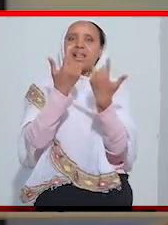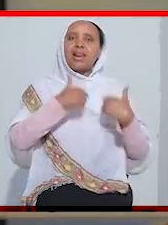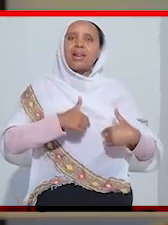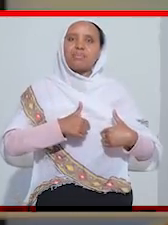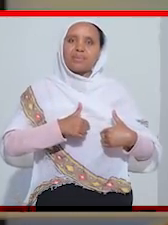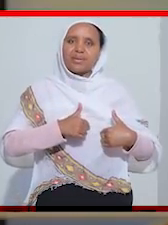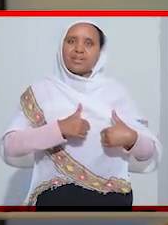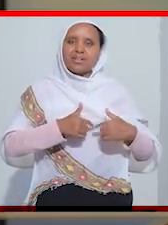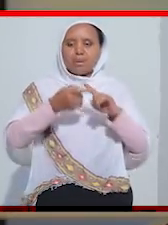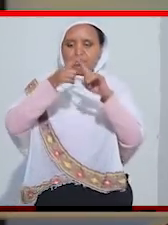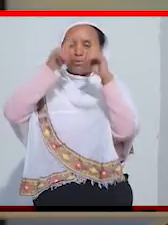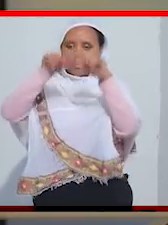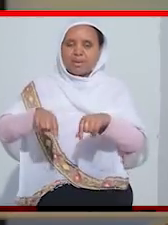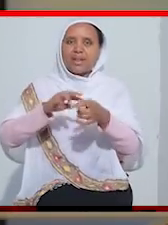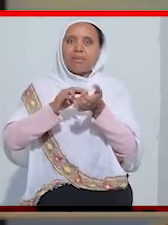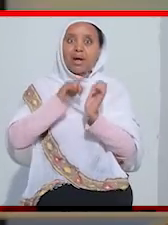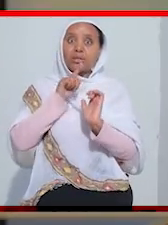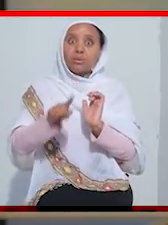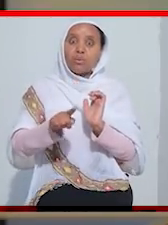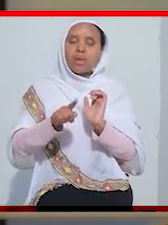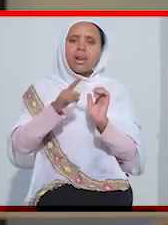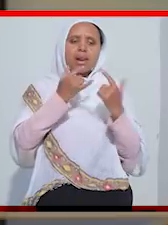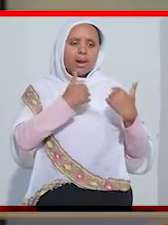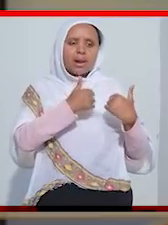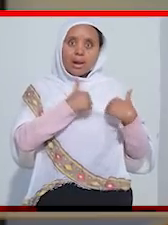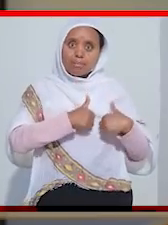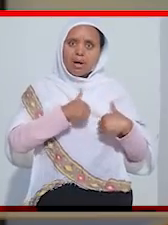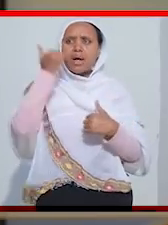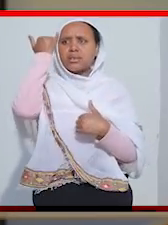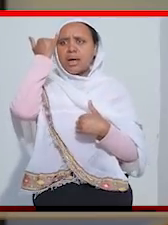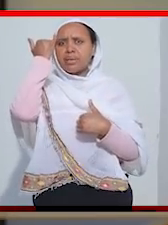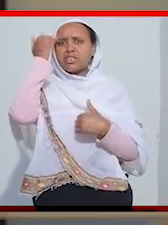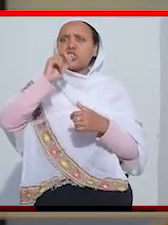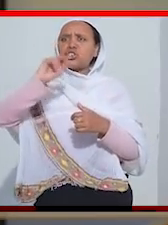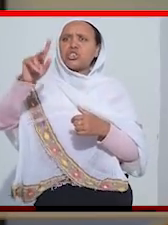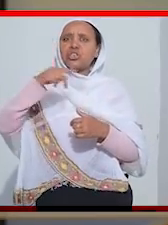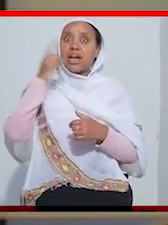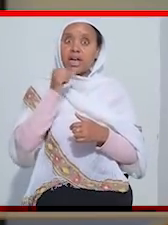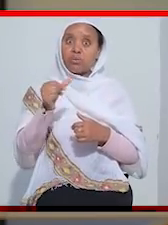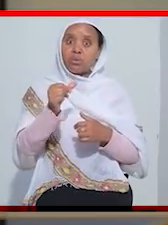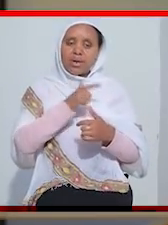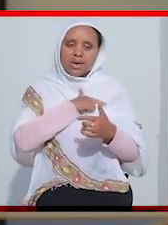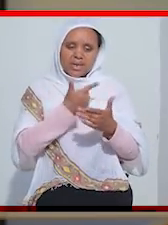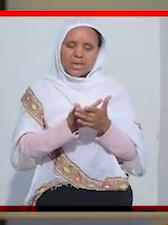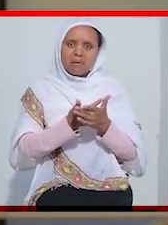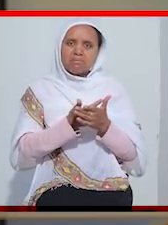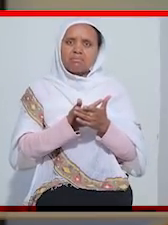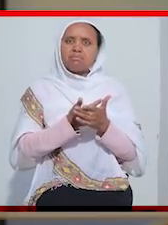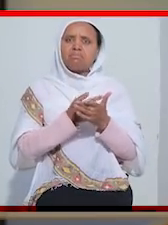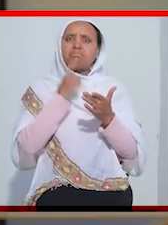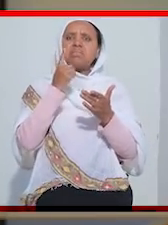እግዚአብሔር ወደ ታጠረ ልብ። ለመኦሆ ይብየሎ ልብ፣ ልብ ሐሳብን ህሊናን እሺ